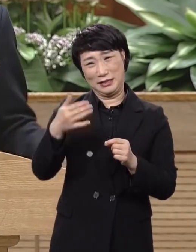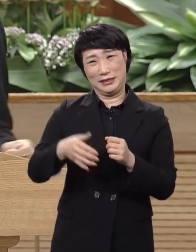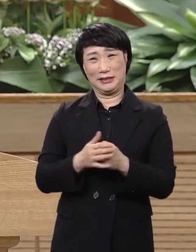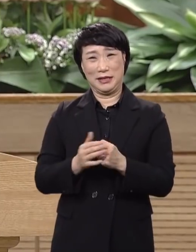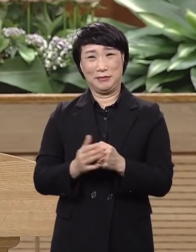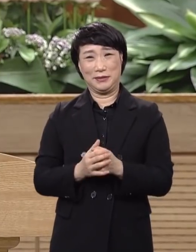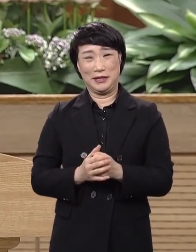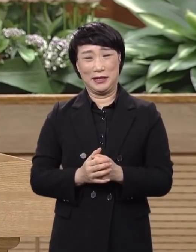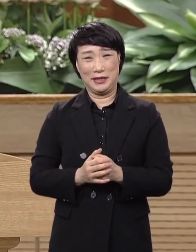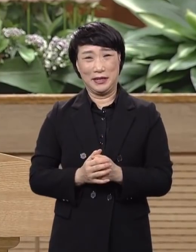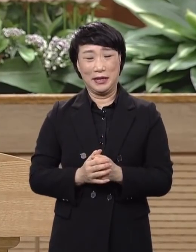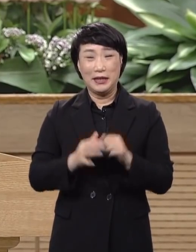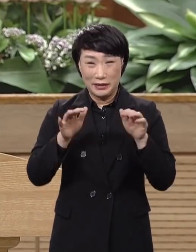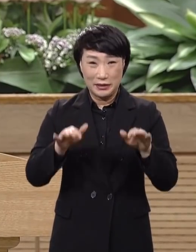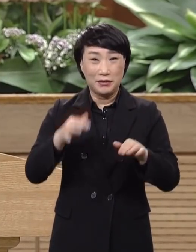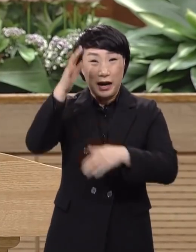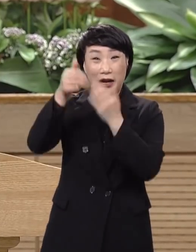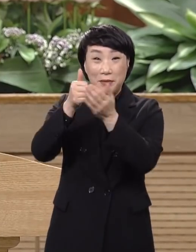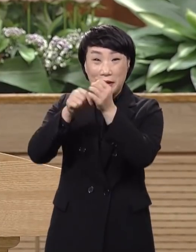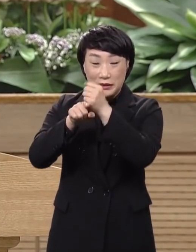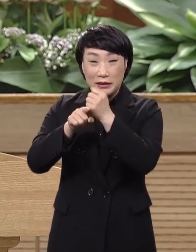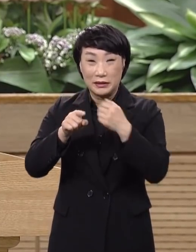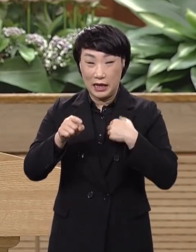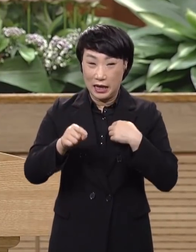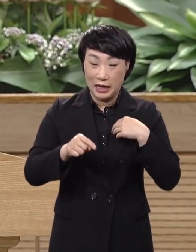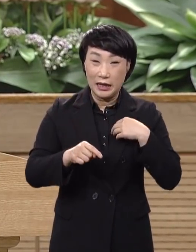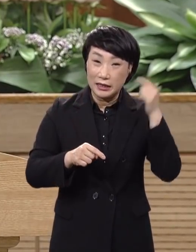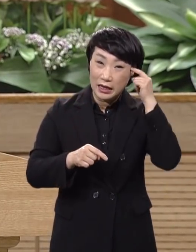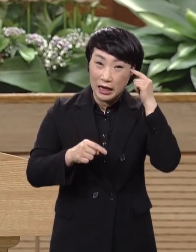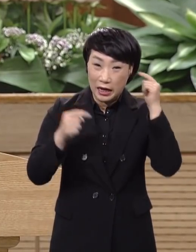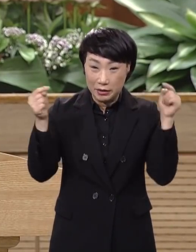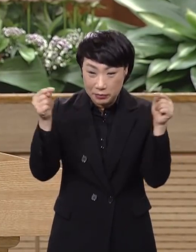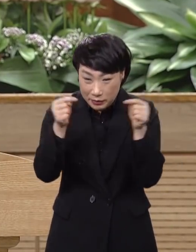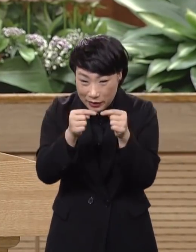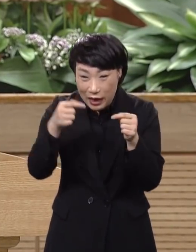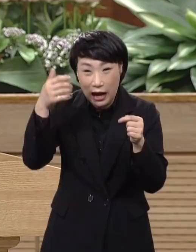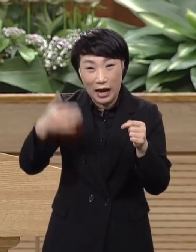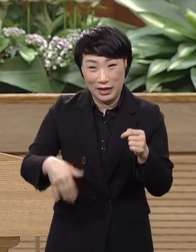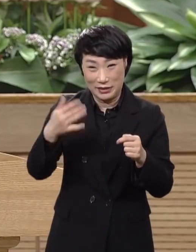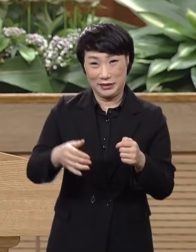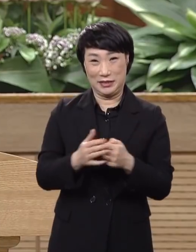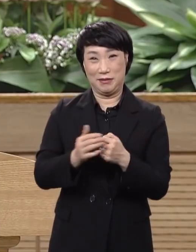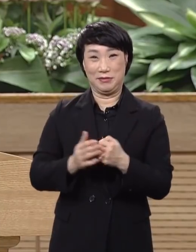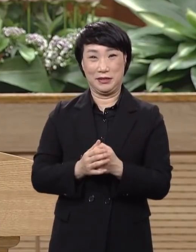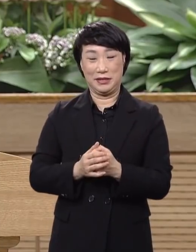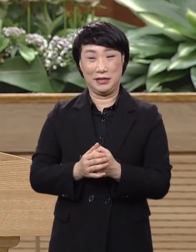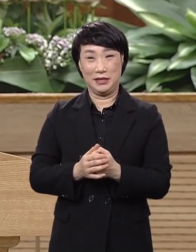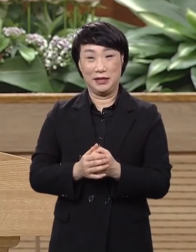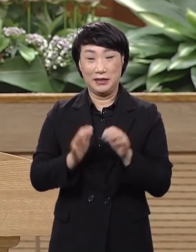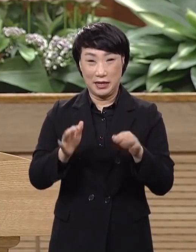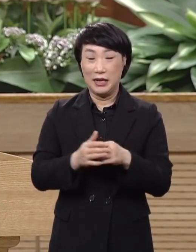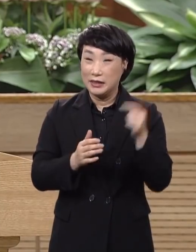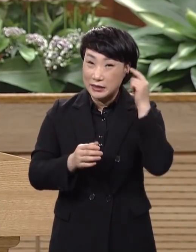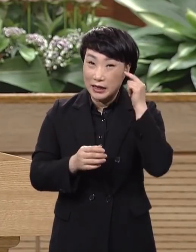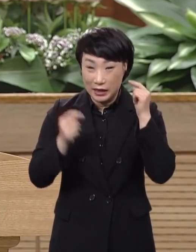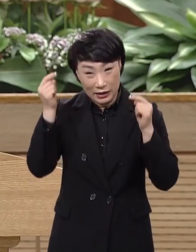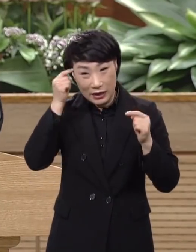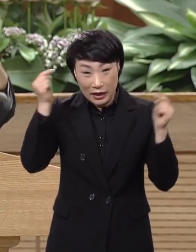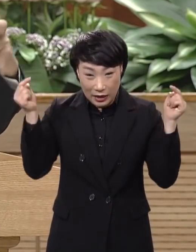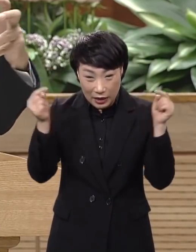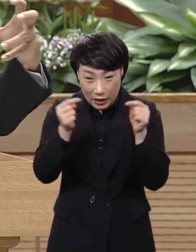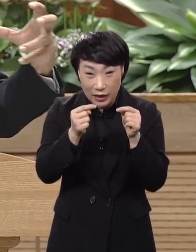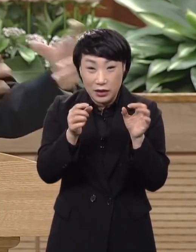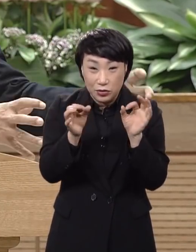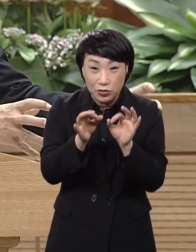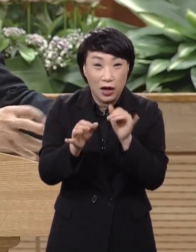못하기 때문에, 아직도 하나님의 뜻과 같은 생각을 갖지 못하기 때문에, 같은 생각을